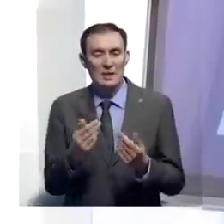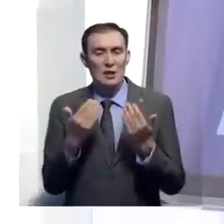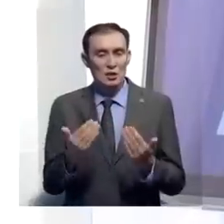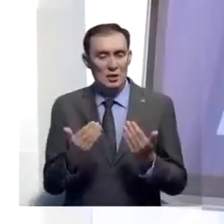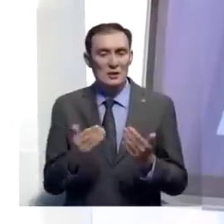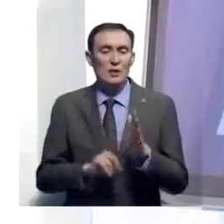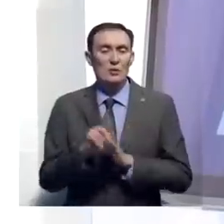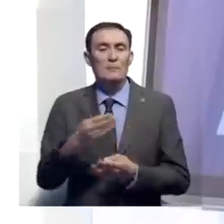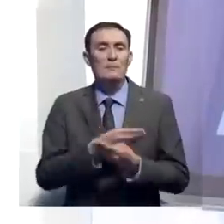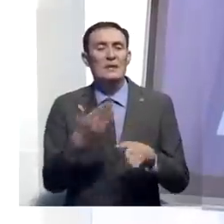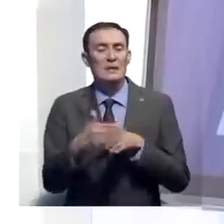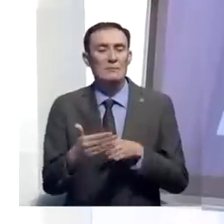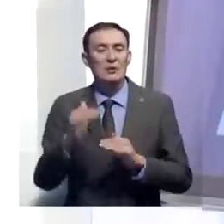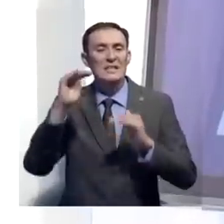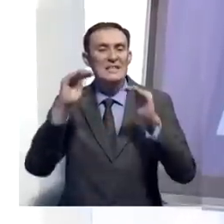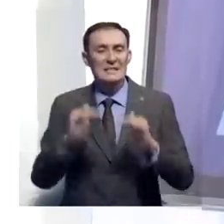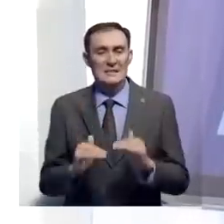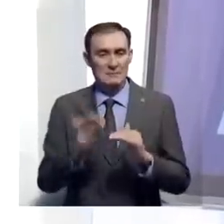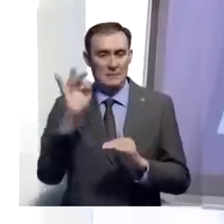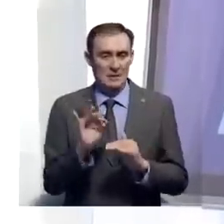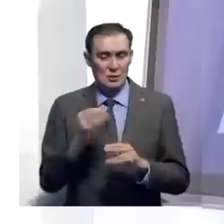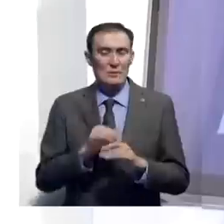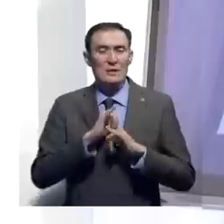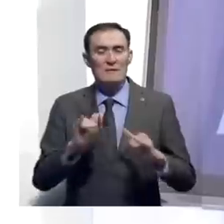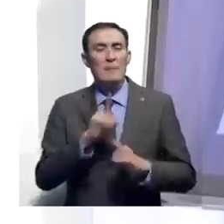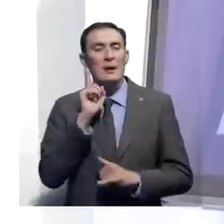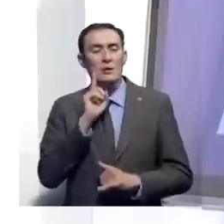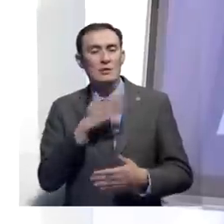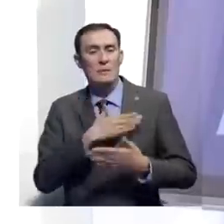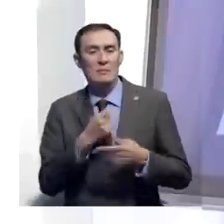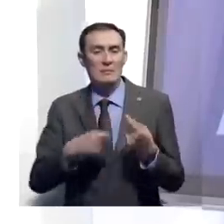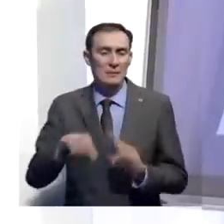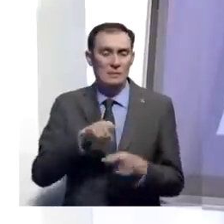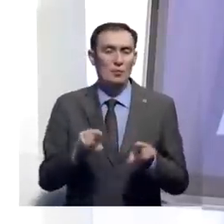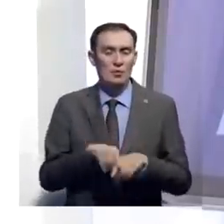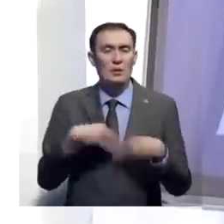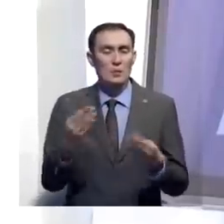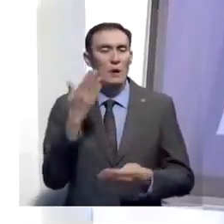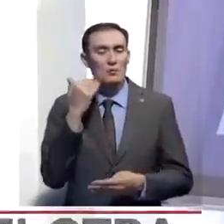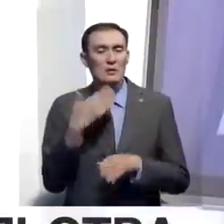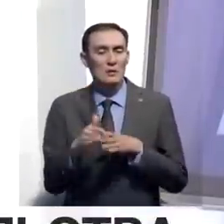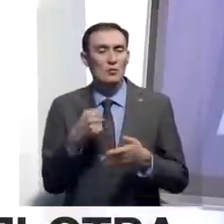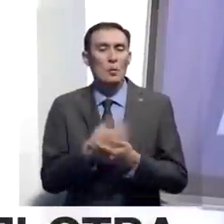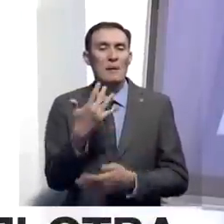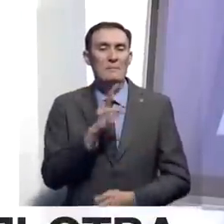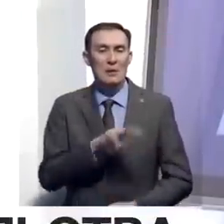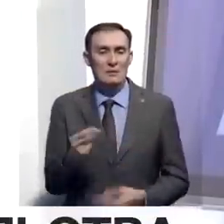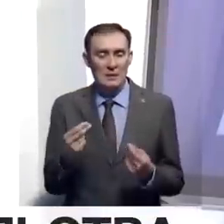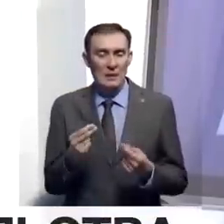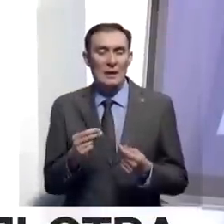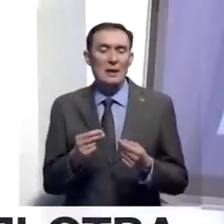сейчас выдаем первые кредиты по низким процентным ставкам для развития молодежного предпринимательства также выдаем облегчённые Кредиты до 5 миллионов